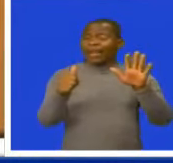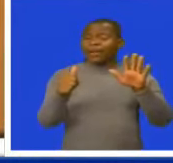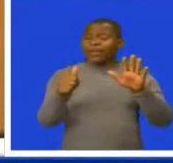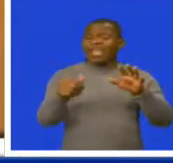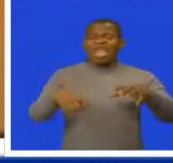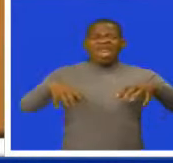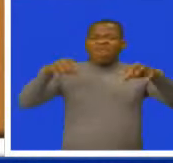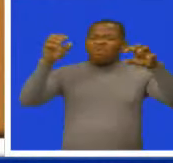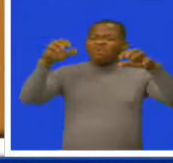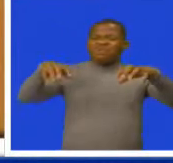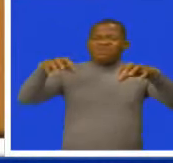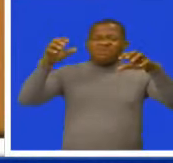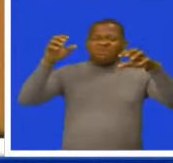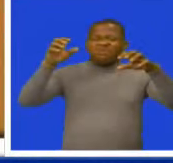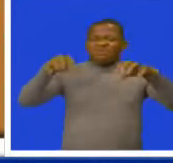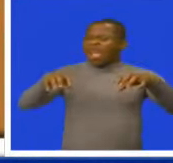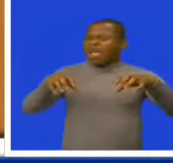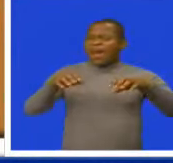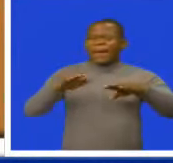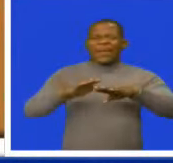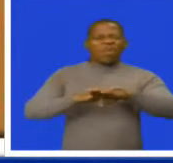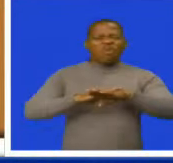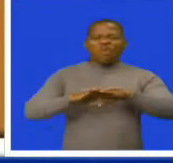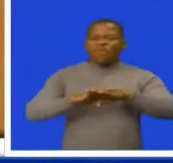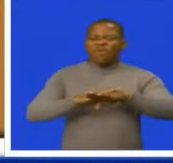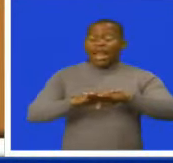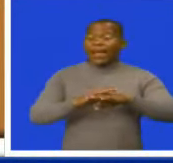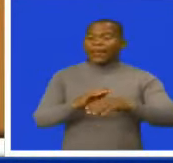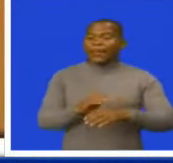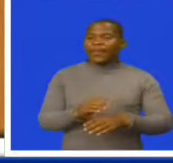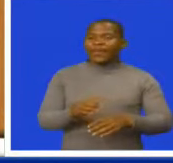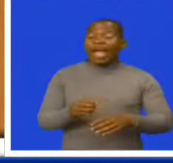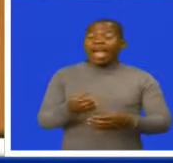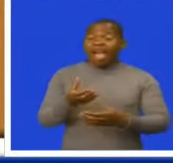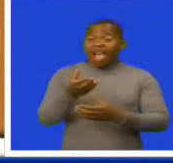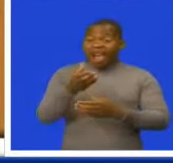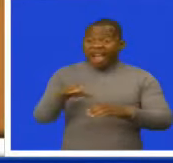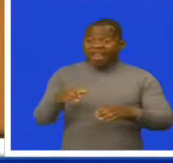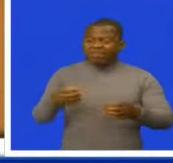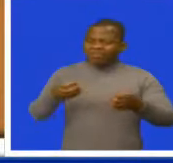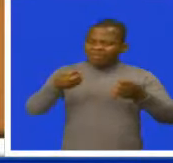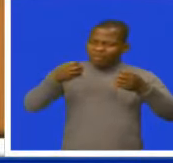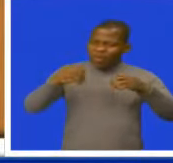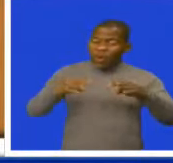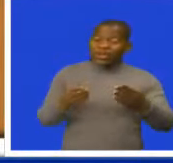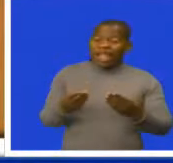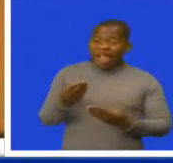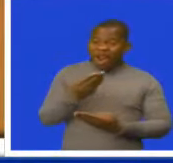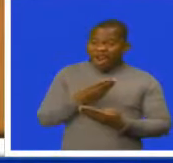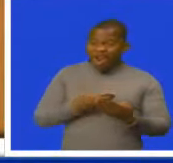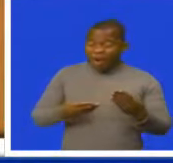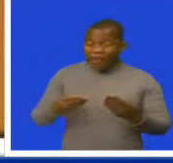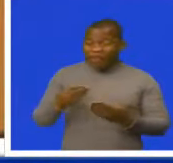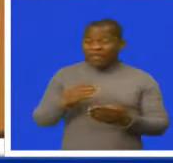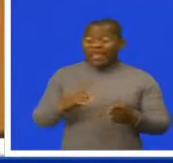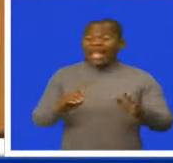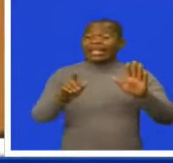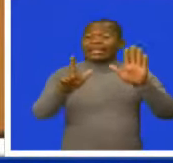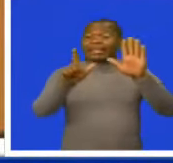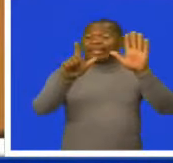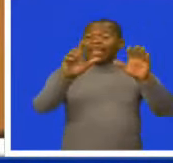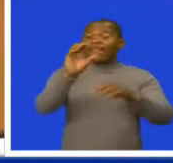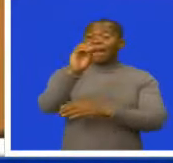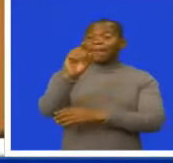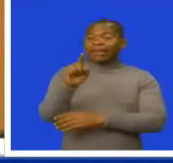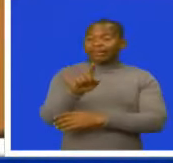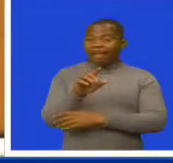lalahlekelwa ngokusikhombisa ekhulwini emnothweni. Lokho kakusiyo into lencane. Lokusho kokuthi uma